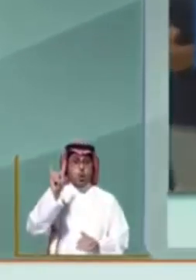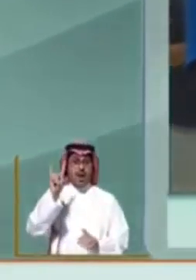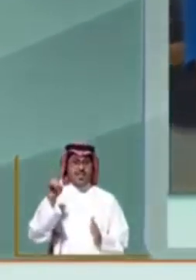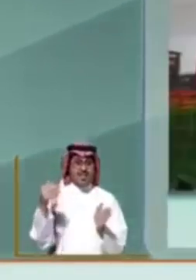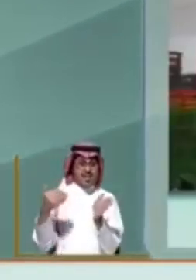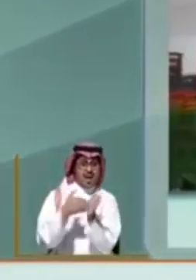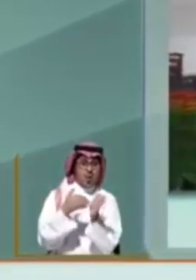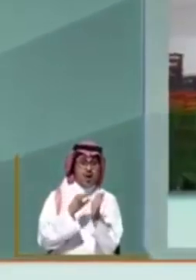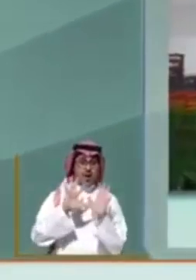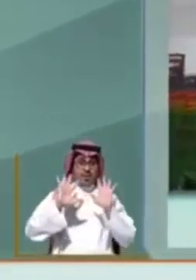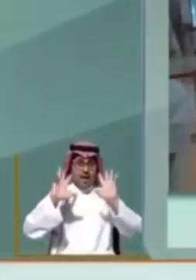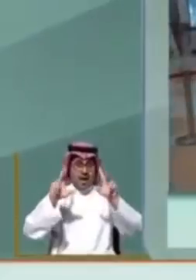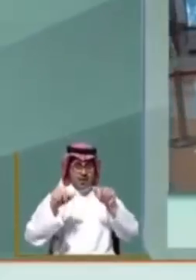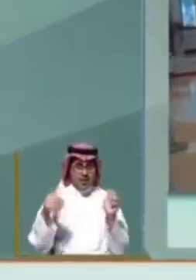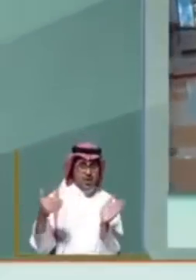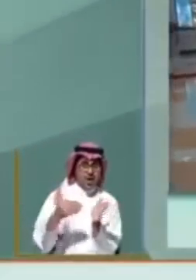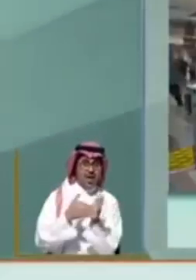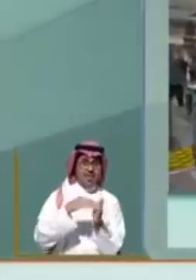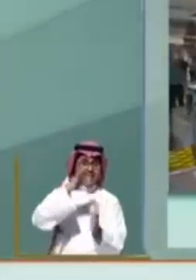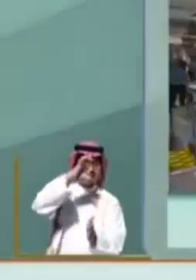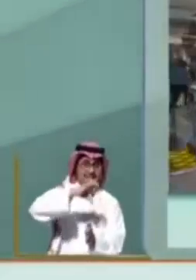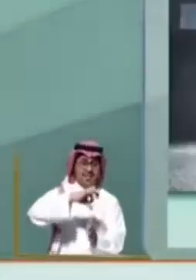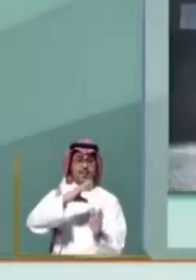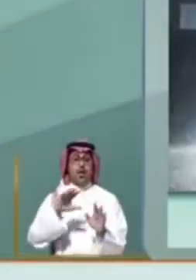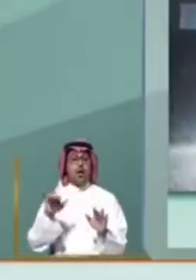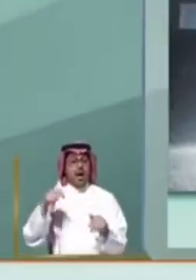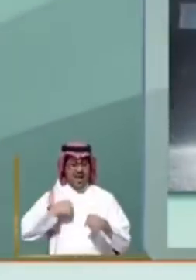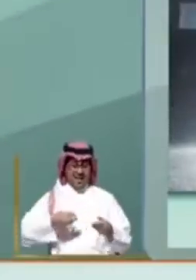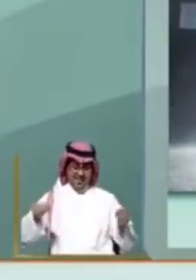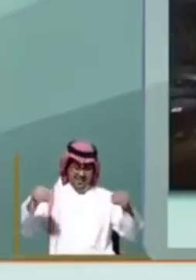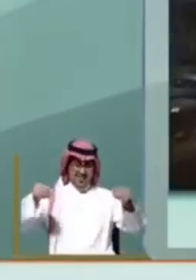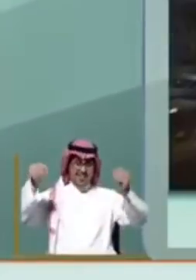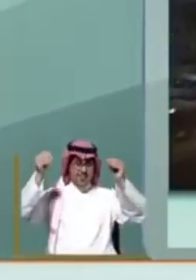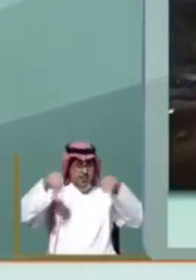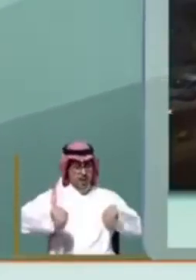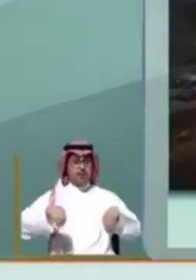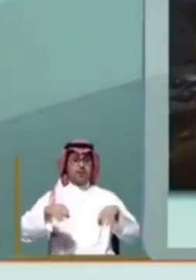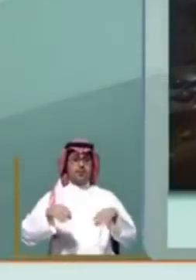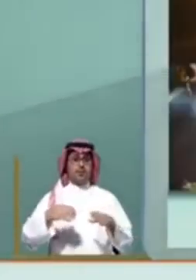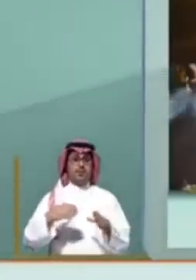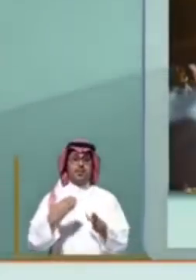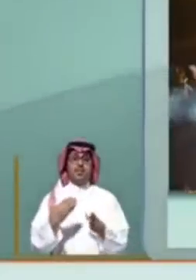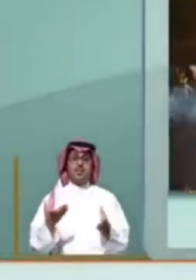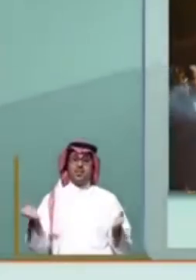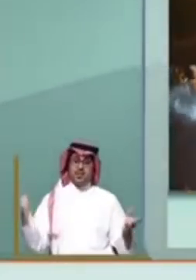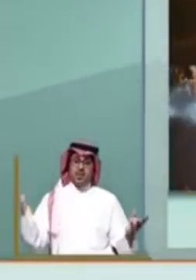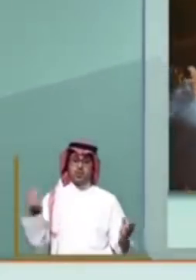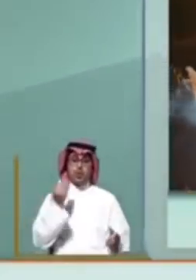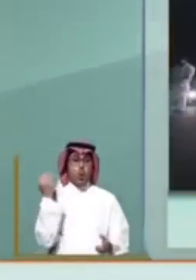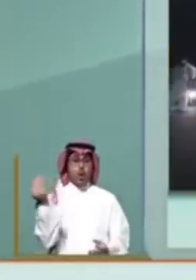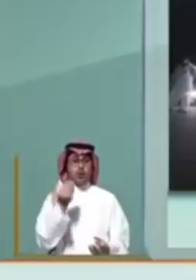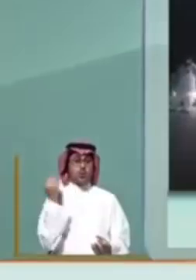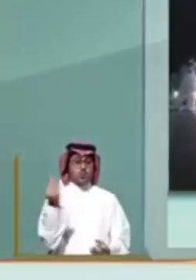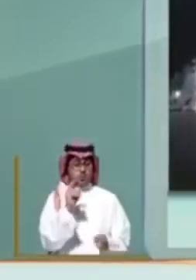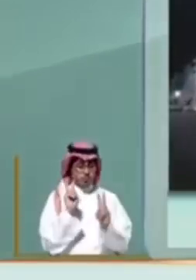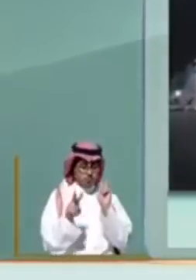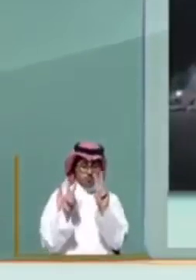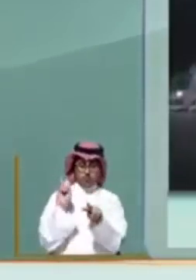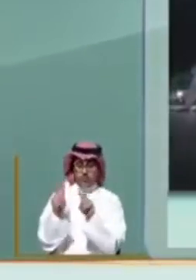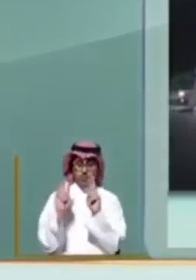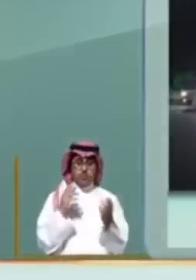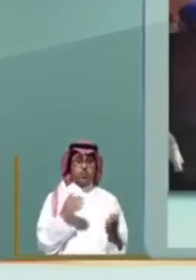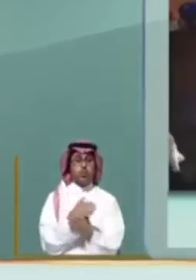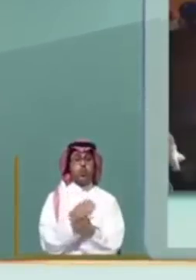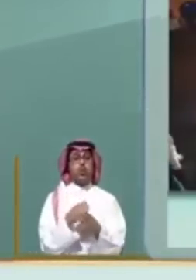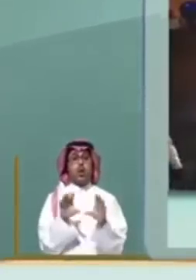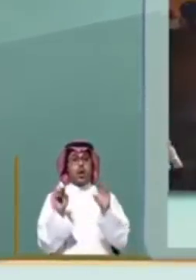من رمضان. ونؤكد طبعا بأن أعمال التطهير والتعقيم والجولات مستمرة بإذن الله في كافة